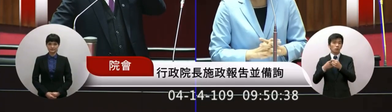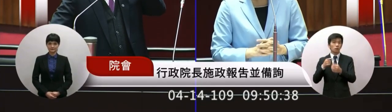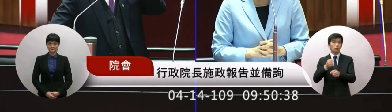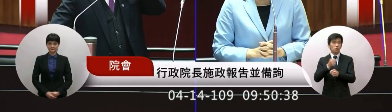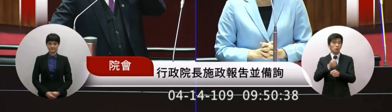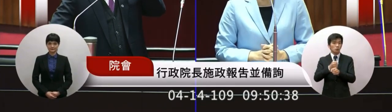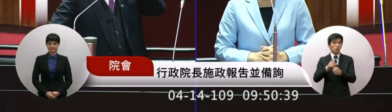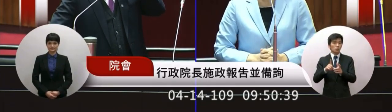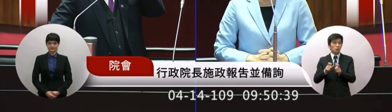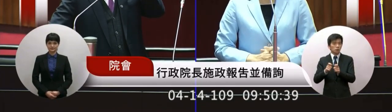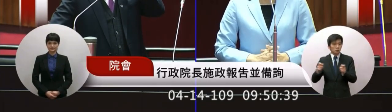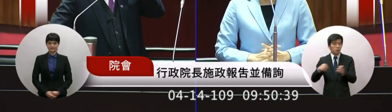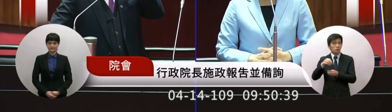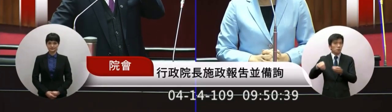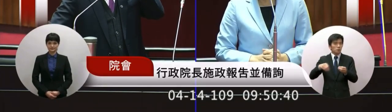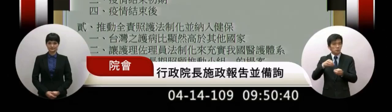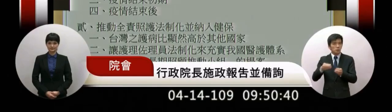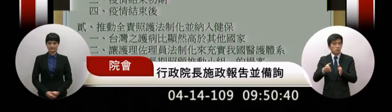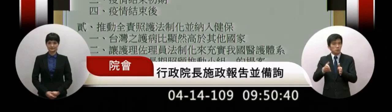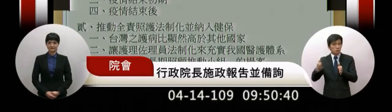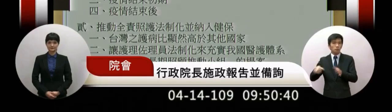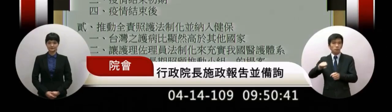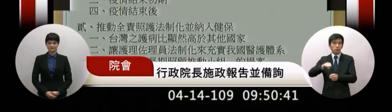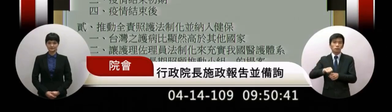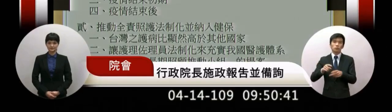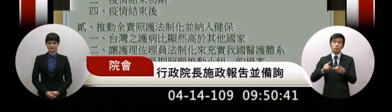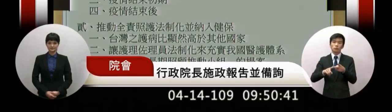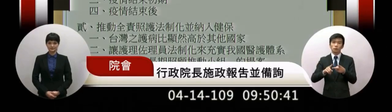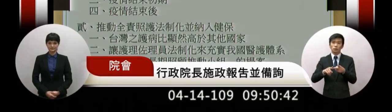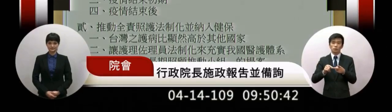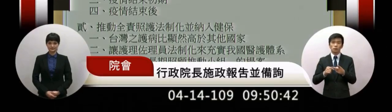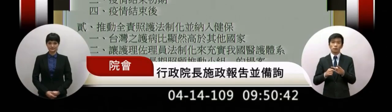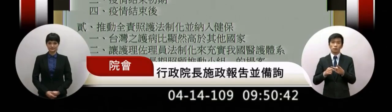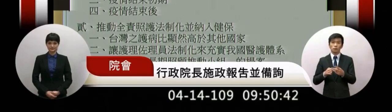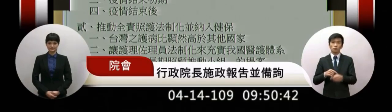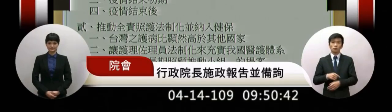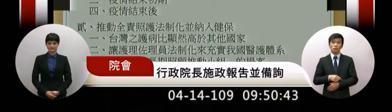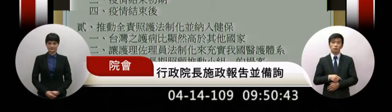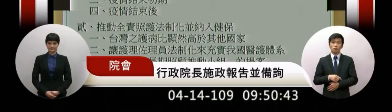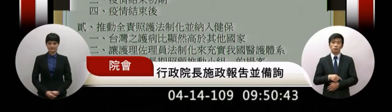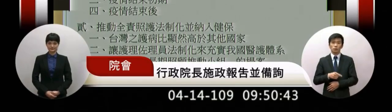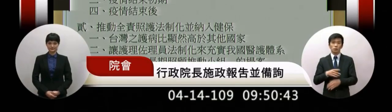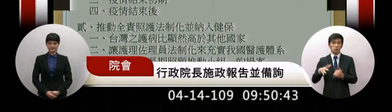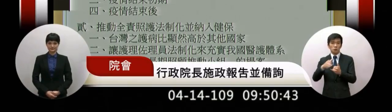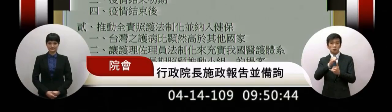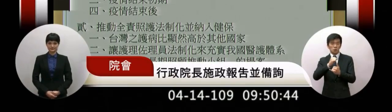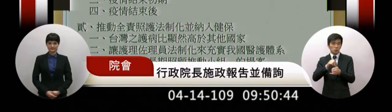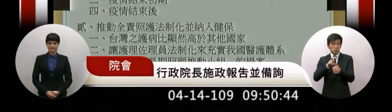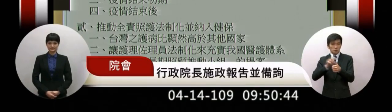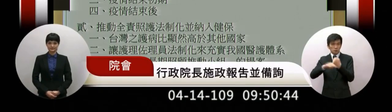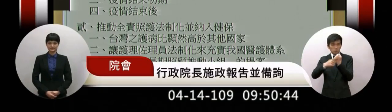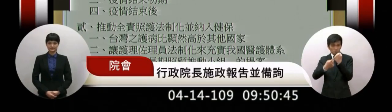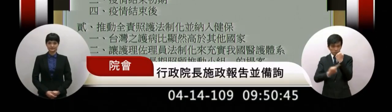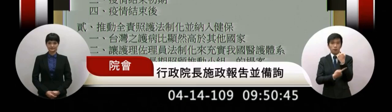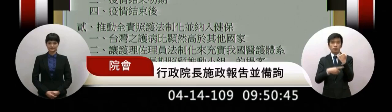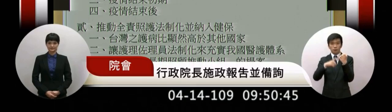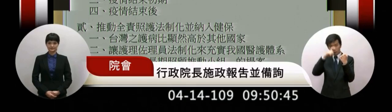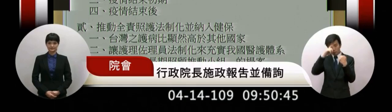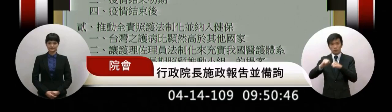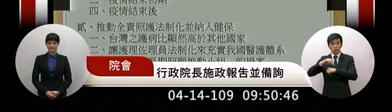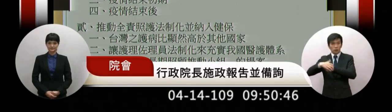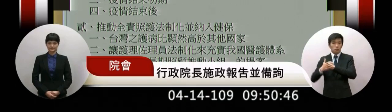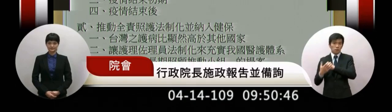长工时总时数，第二个议题是推动权责照护法制化并纳入健保。那